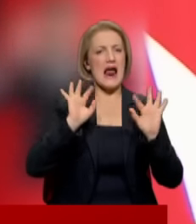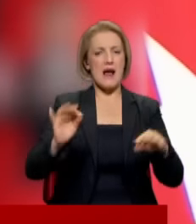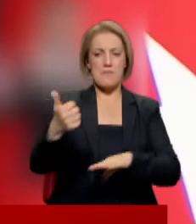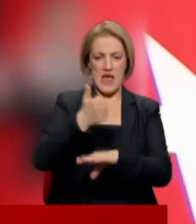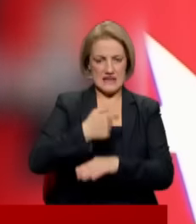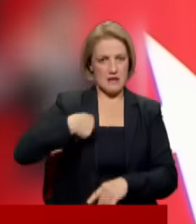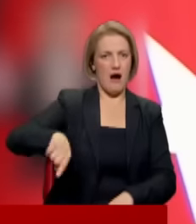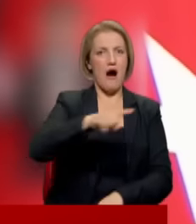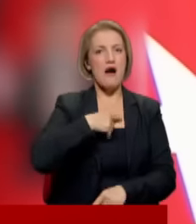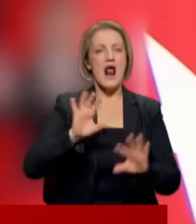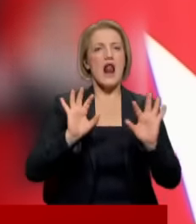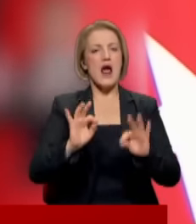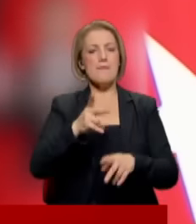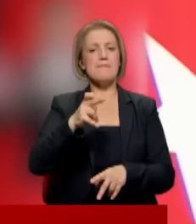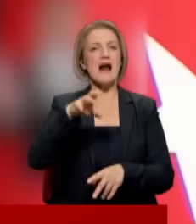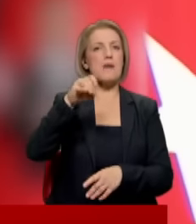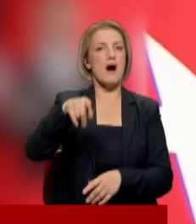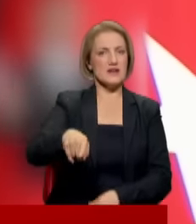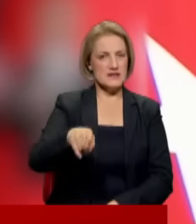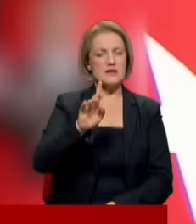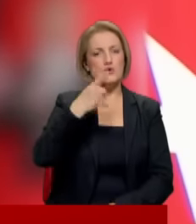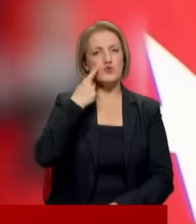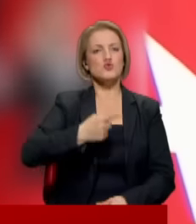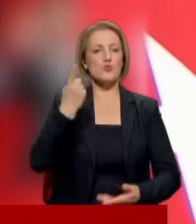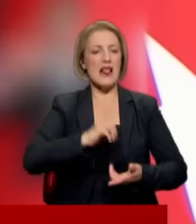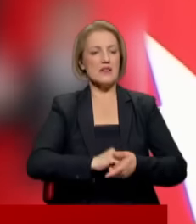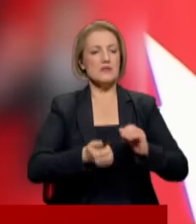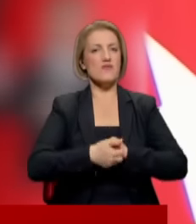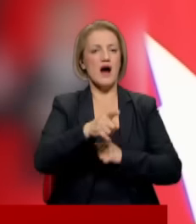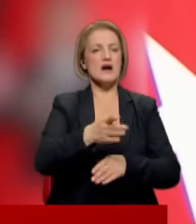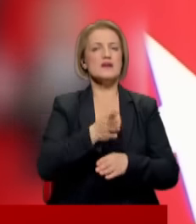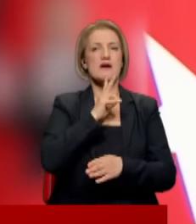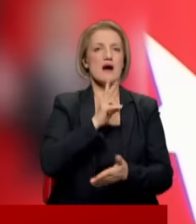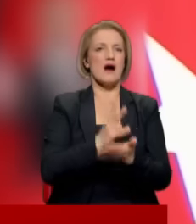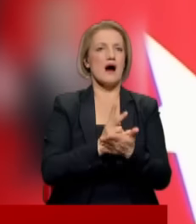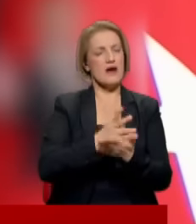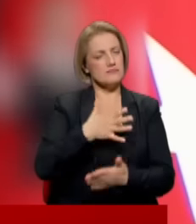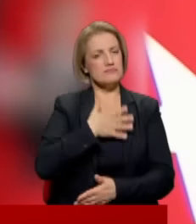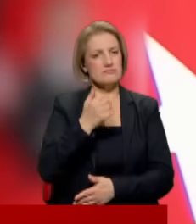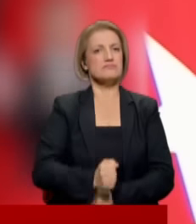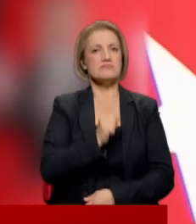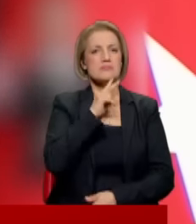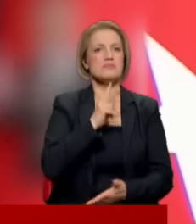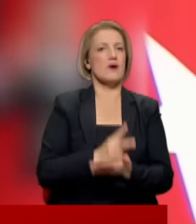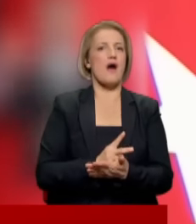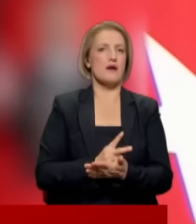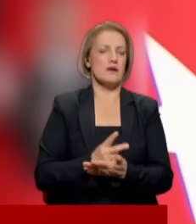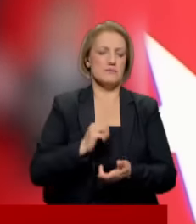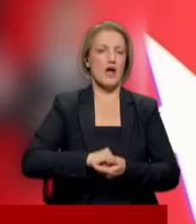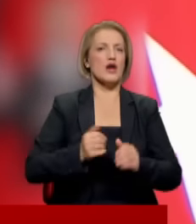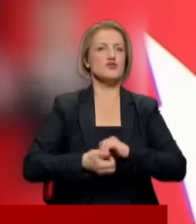iktidarımız hem de partimiz ve Cumhur ittifakının iradesi Azmi kararlılığı